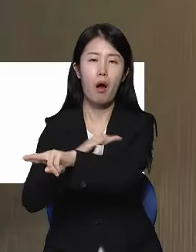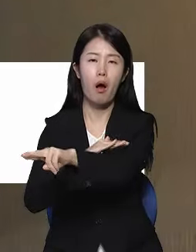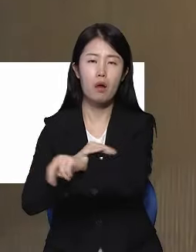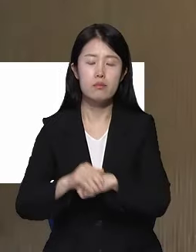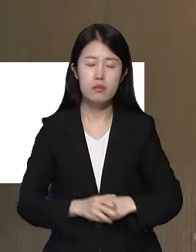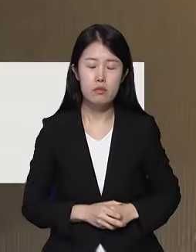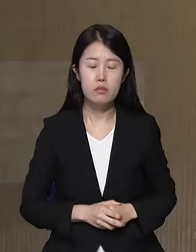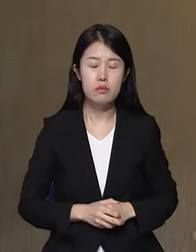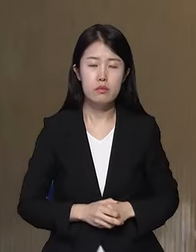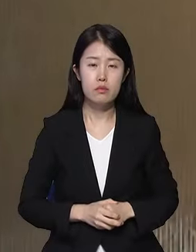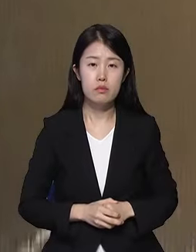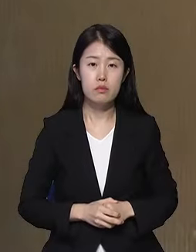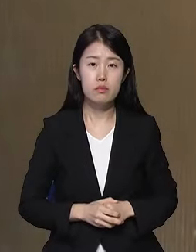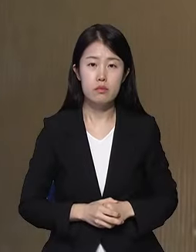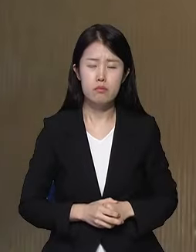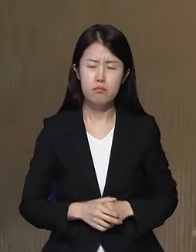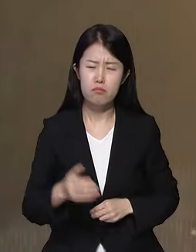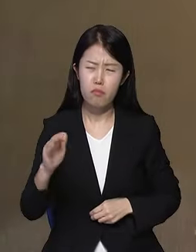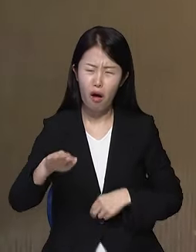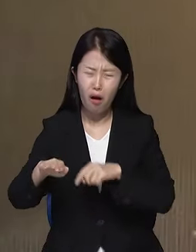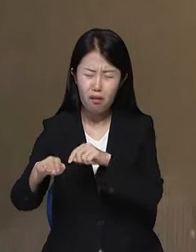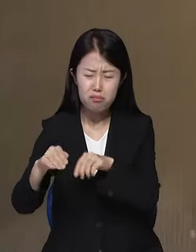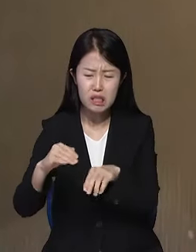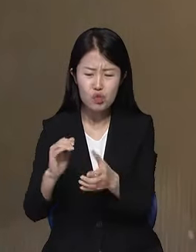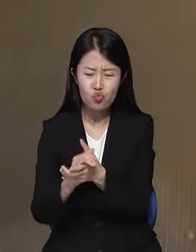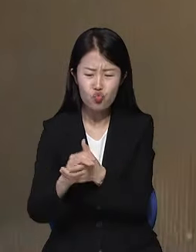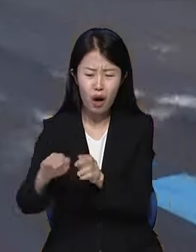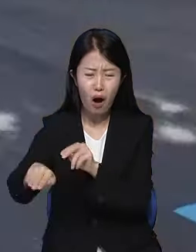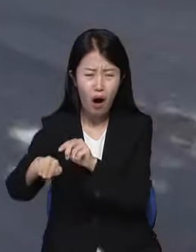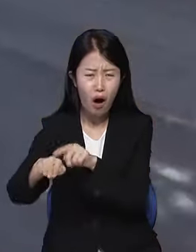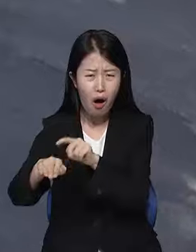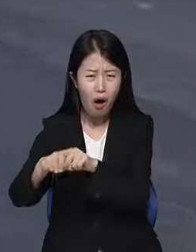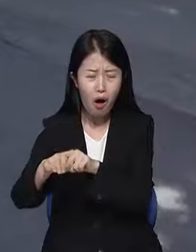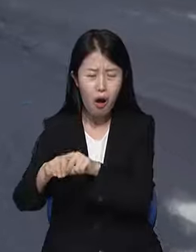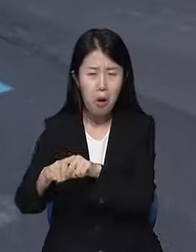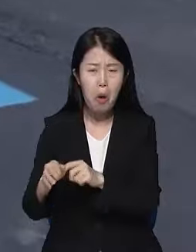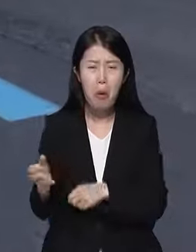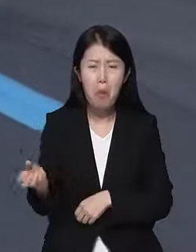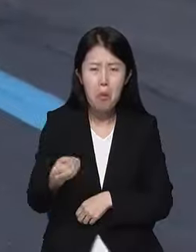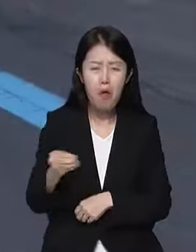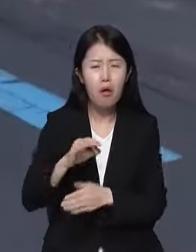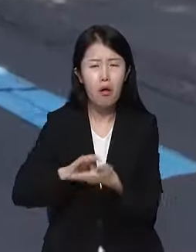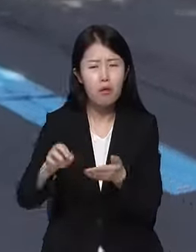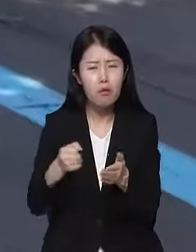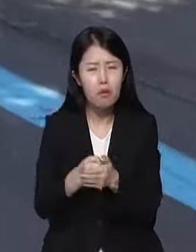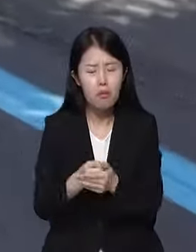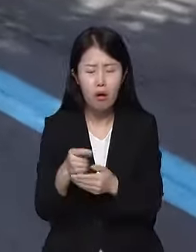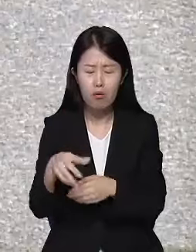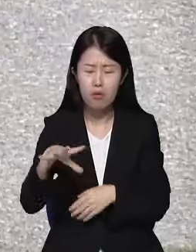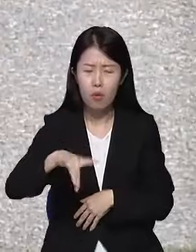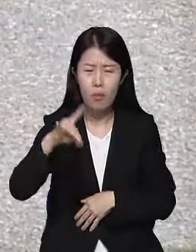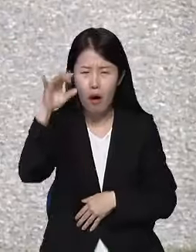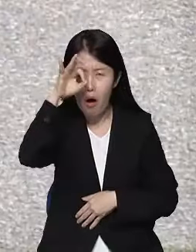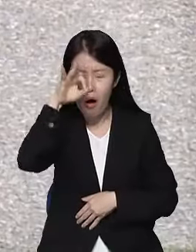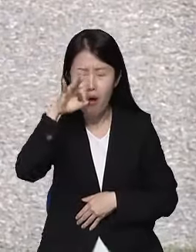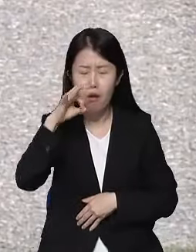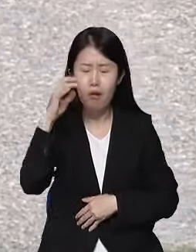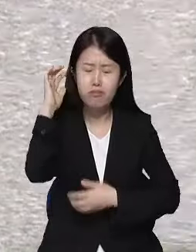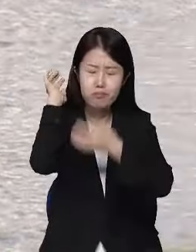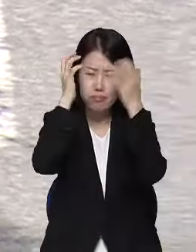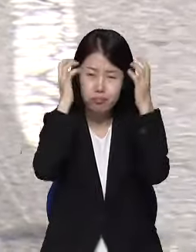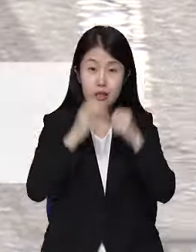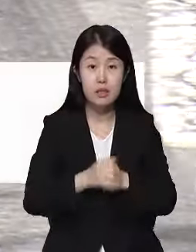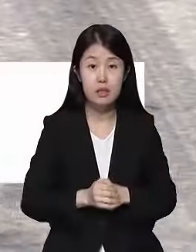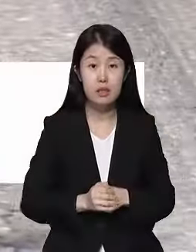알려졌습니다. 하지만 지인의 차량 역시 대포차로 추정되면서 초동수사에 혼선을 빚기도 했습니다.